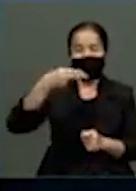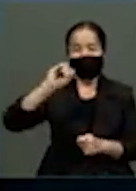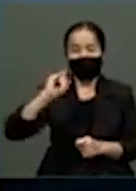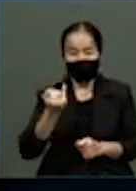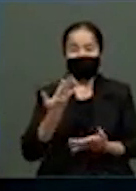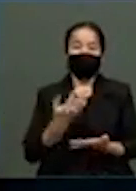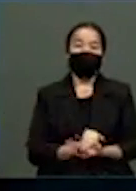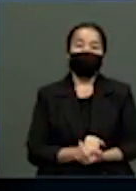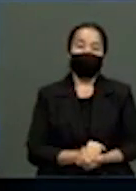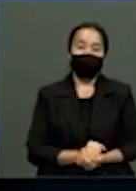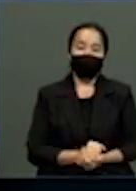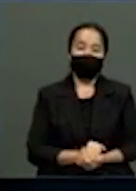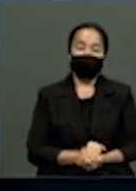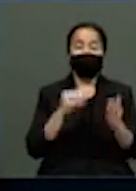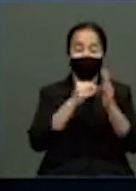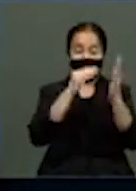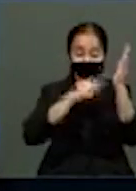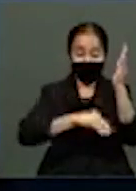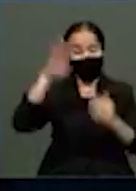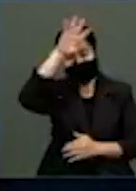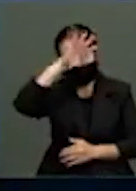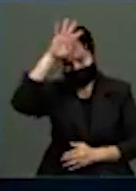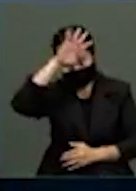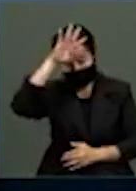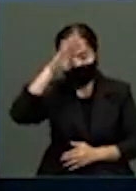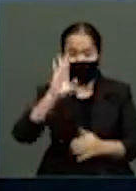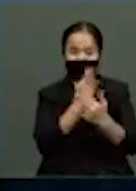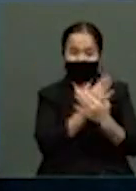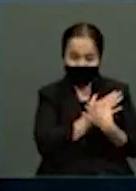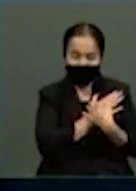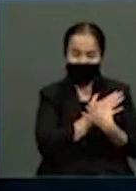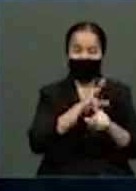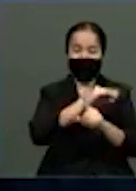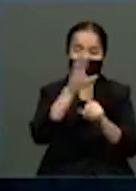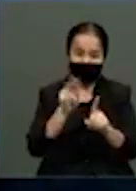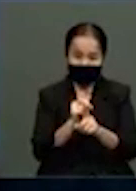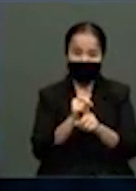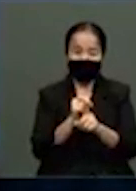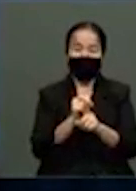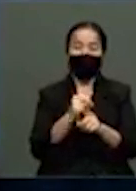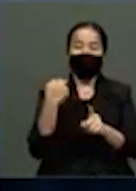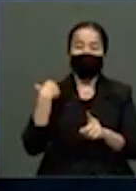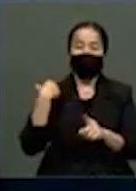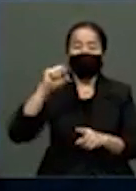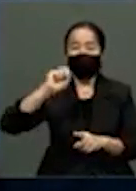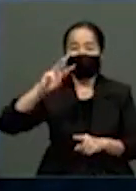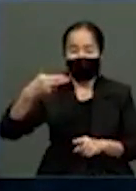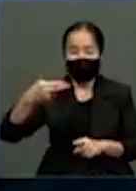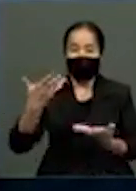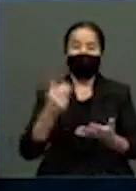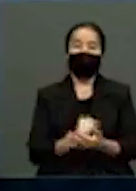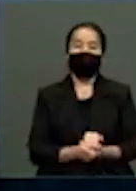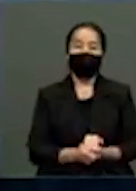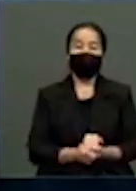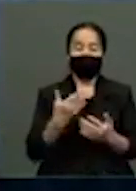ครับกรุงเทพใต้จะอยู่ที่คลองเตยบางคอแหลมบางรักปทุมวันยานนาวาวัฒนาและสวนหลวงส่วนที่ไม่มี